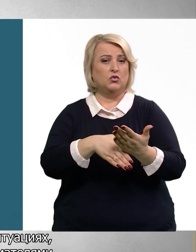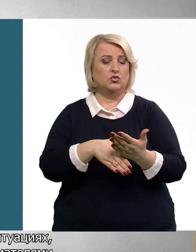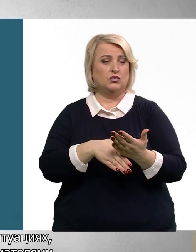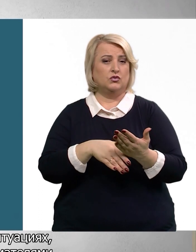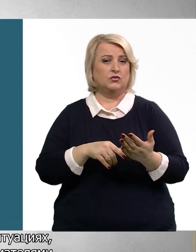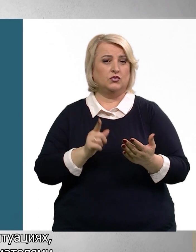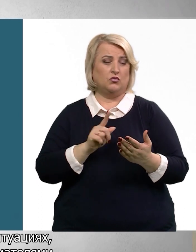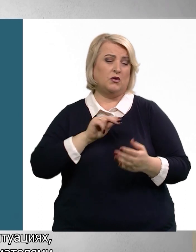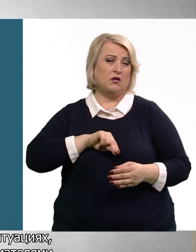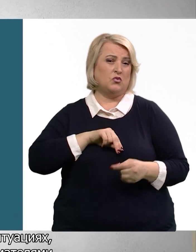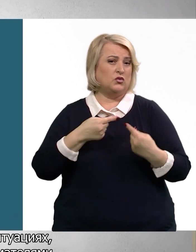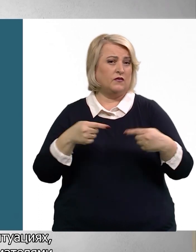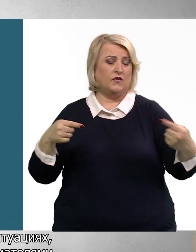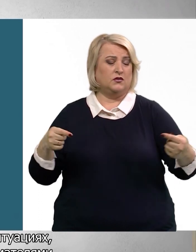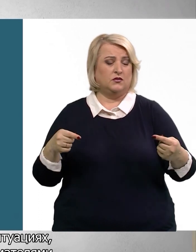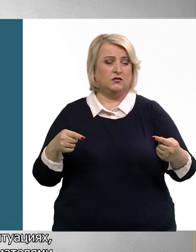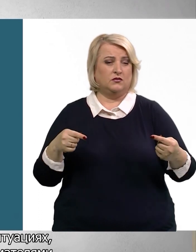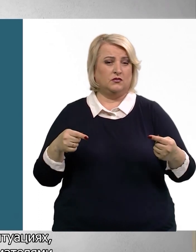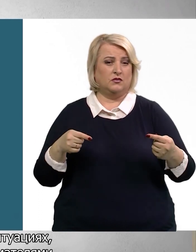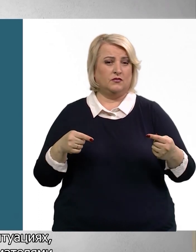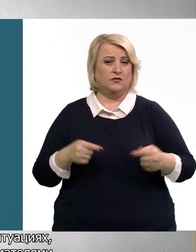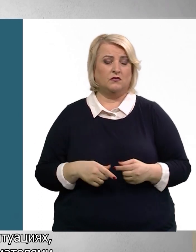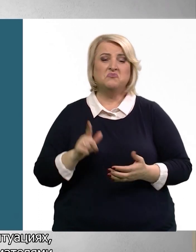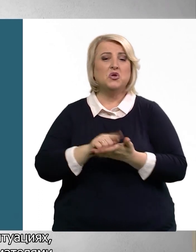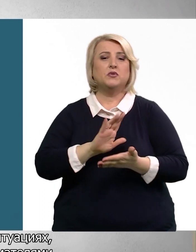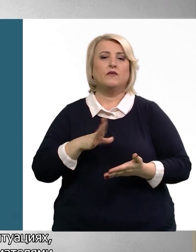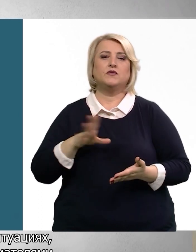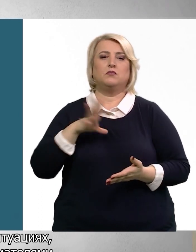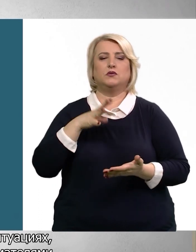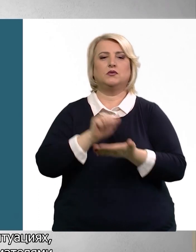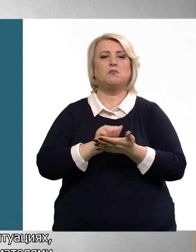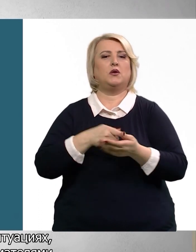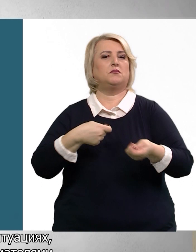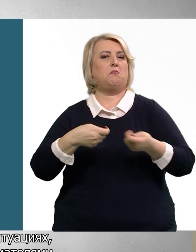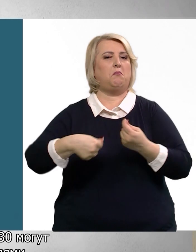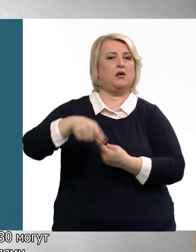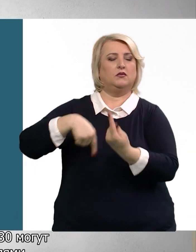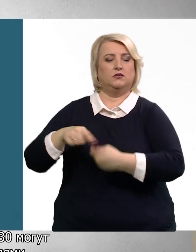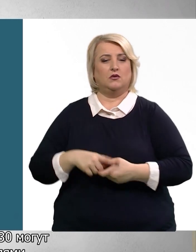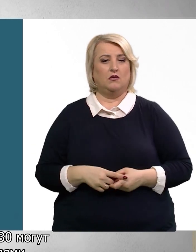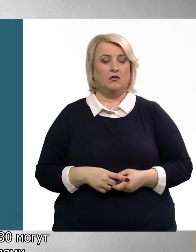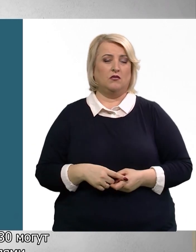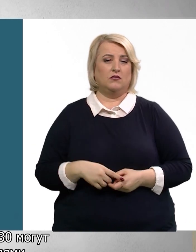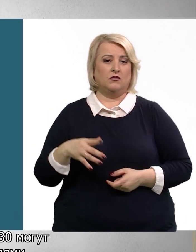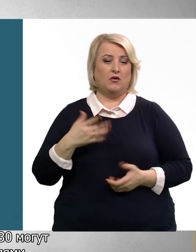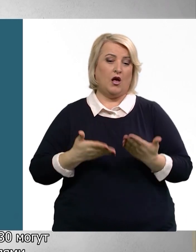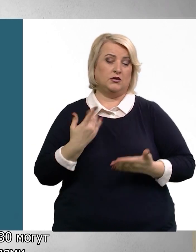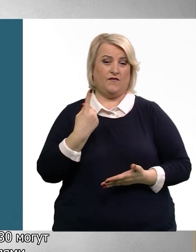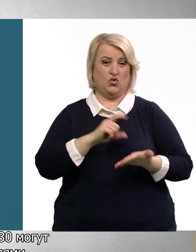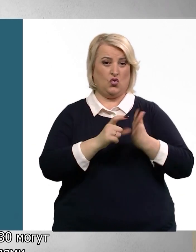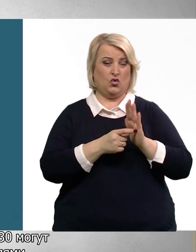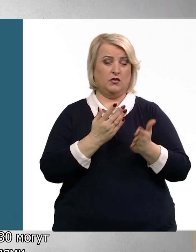poată să funcționeze în diferite ocazii pentru ei. Nu neapărat să fie toți antreprenori, că nu toți vor deveni. Dacă într-o